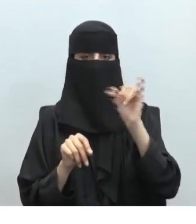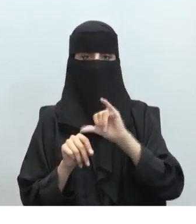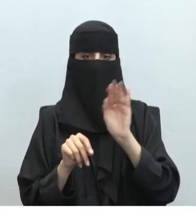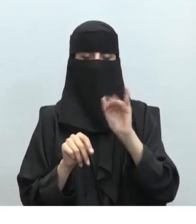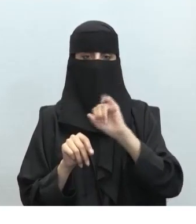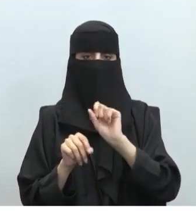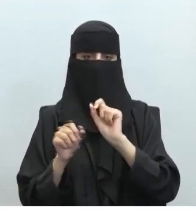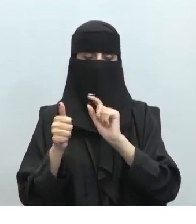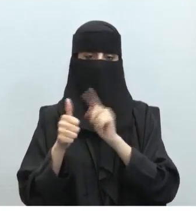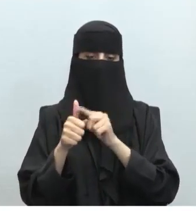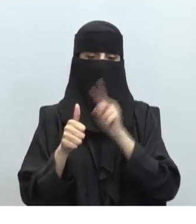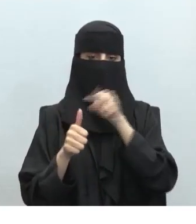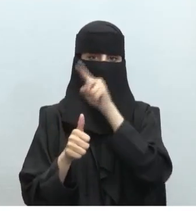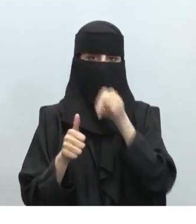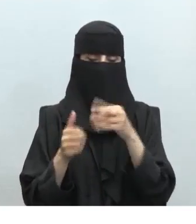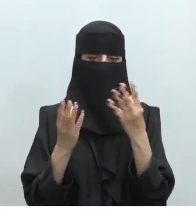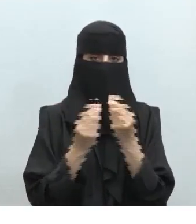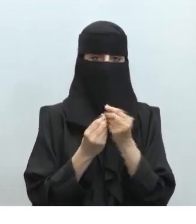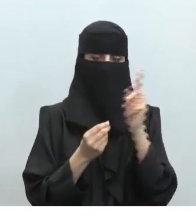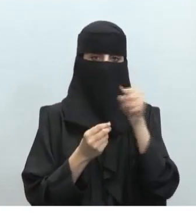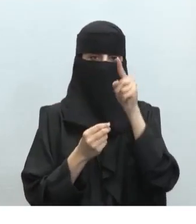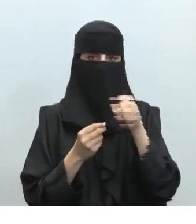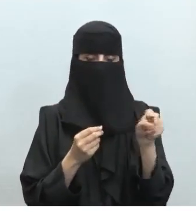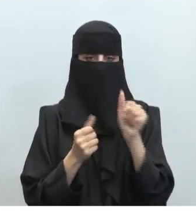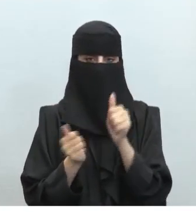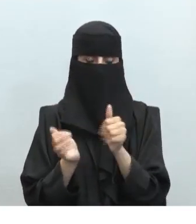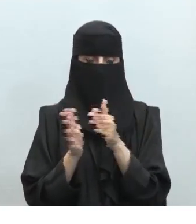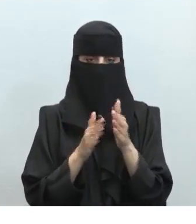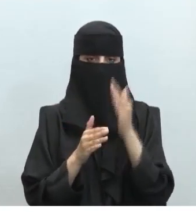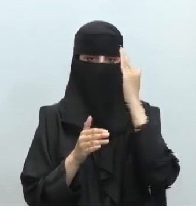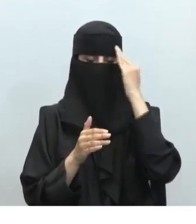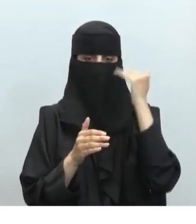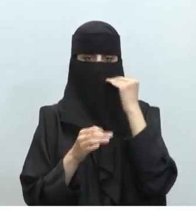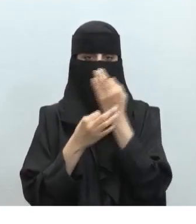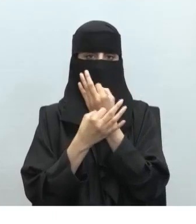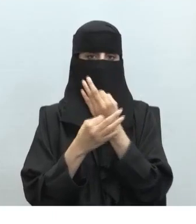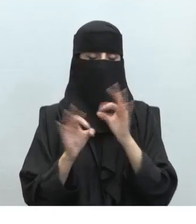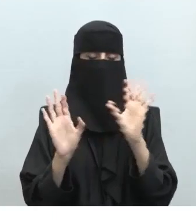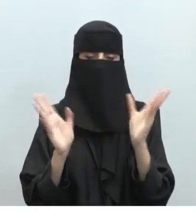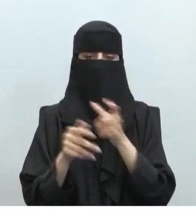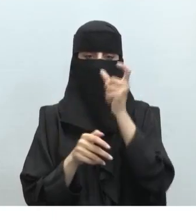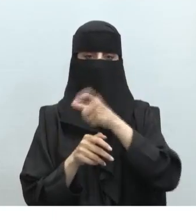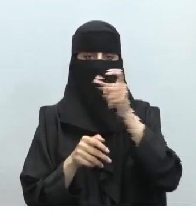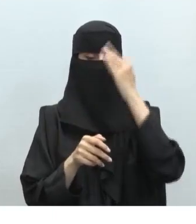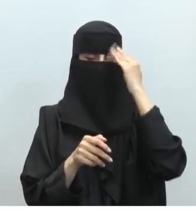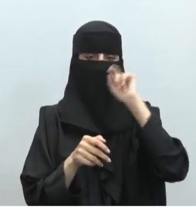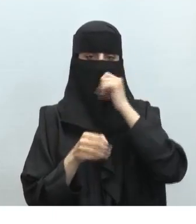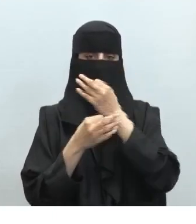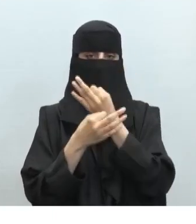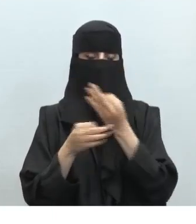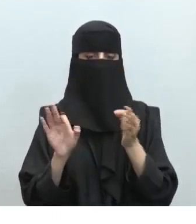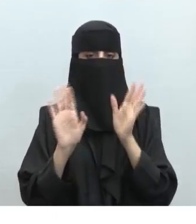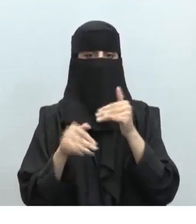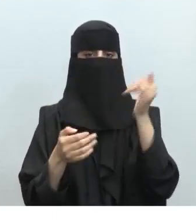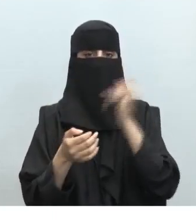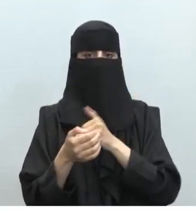جنسيه واي ذكرنا بان الانثى يكون فيها او على مستوى الخلايا في جسم المخلوق بشكل عام جميع نملك